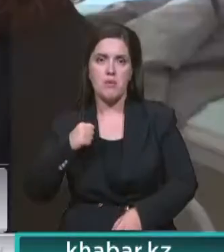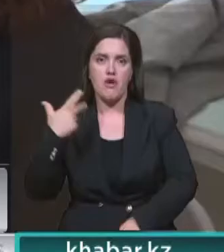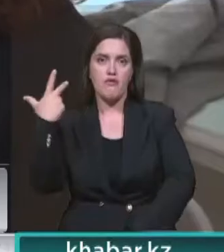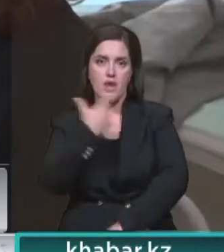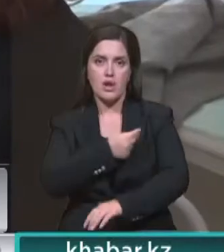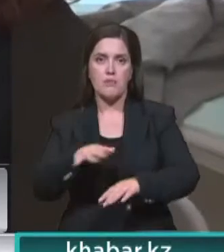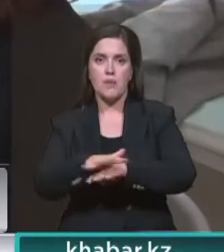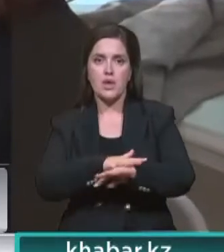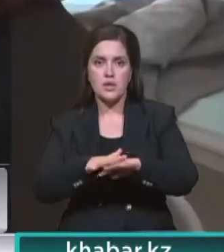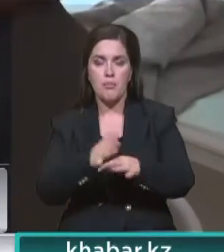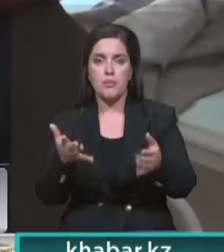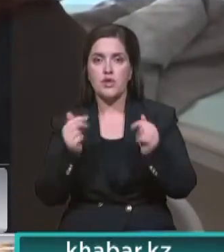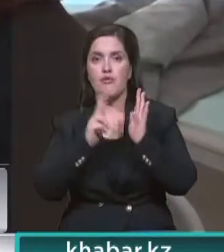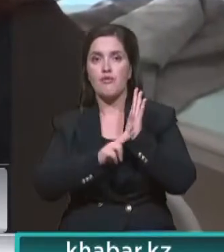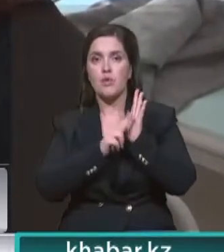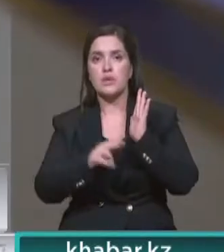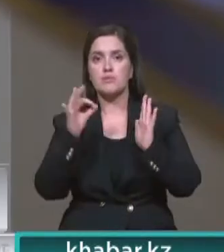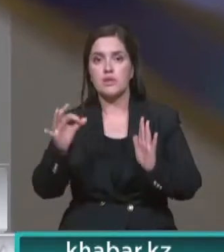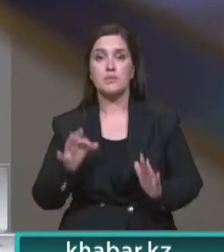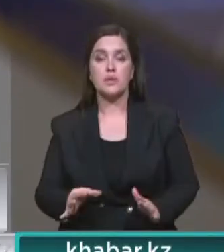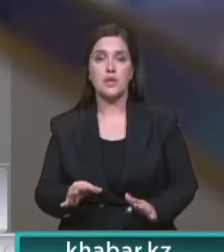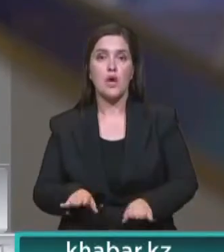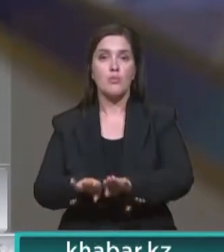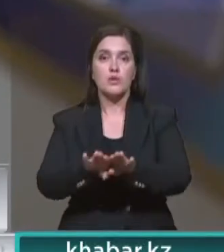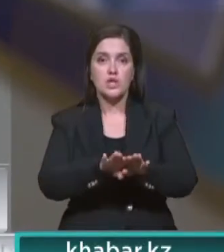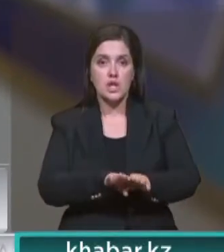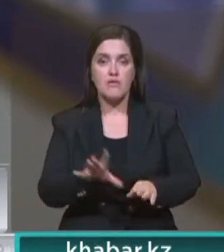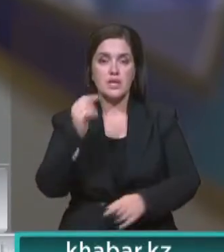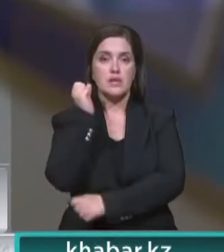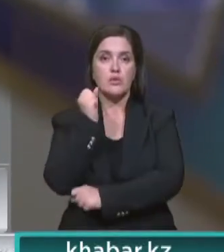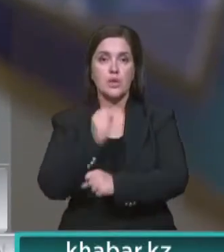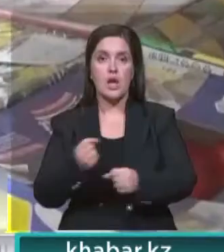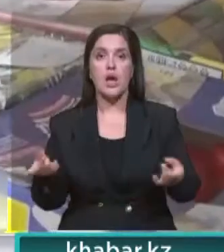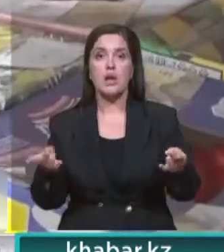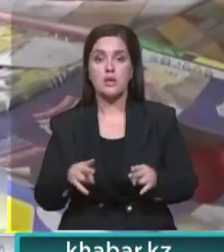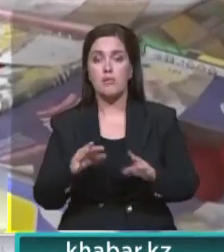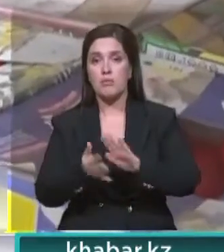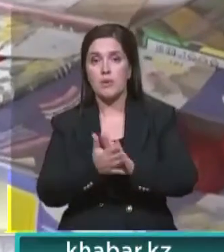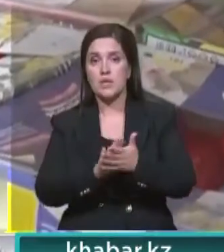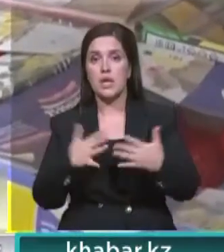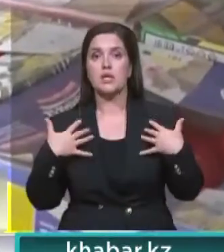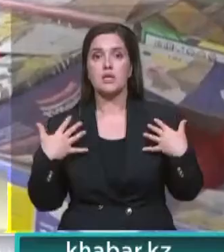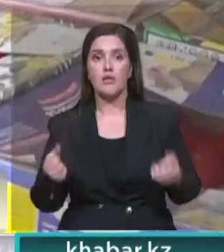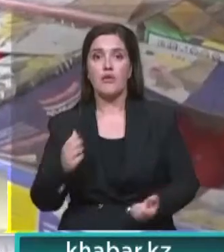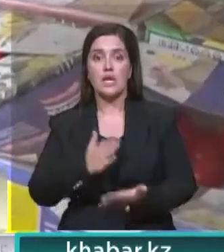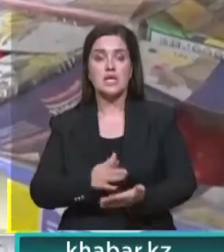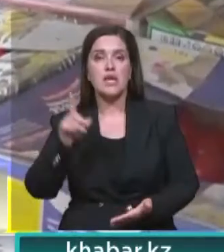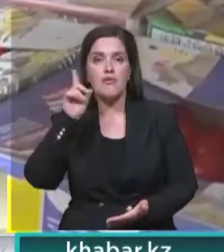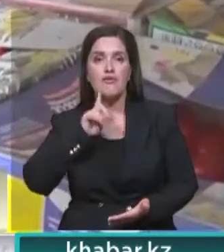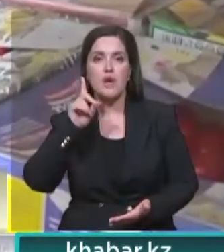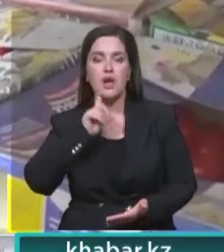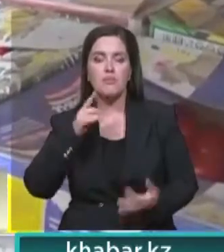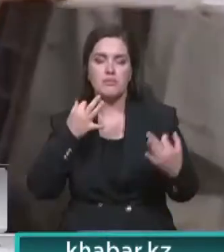причем почти массово уколы получили 80 процентов от общего числа всех сотрудников остальные по состоянию здоровья имеет